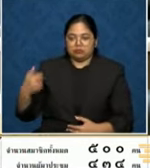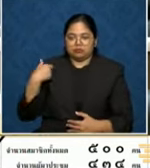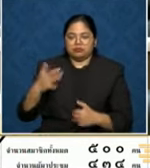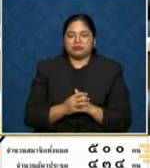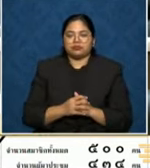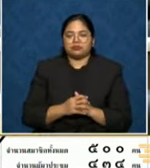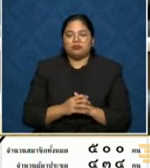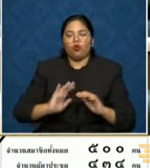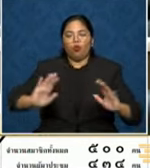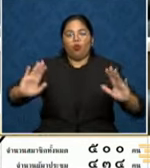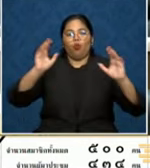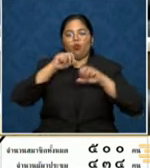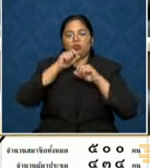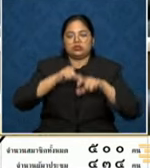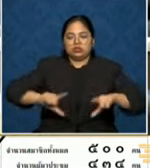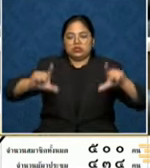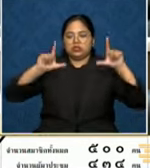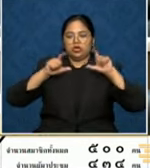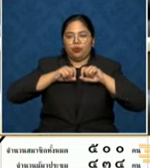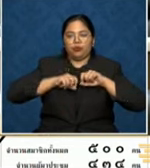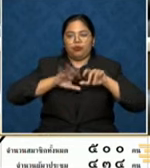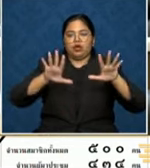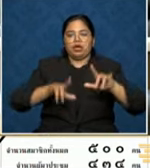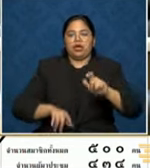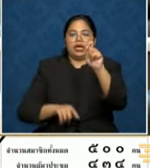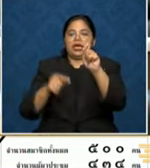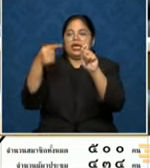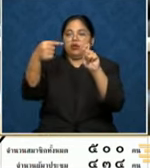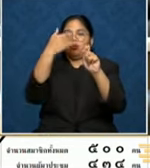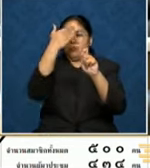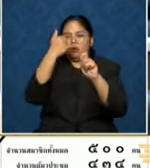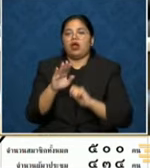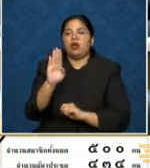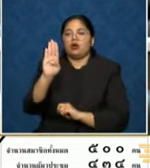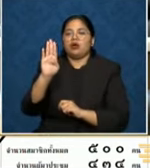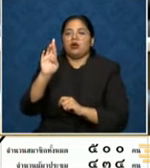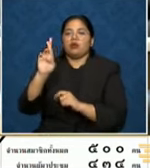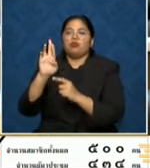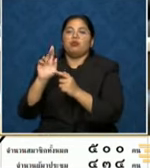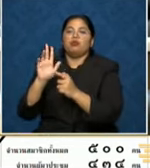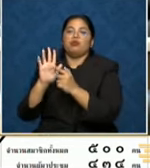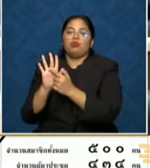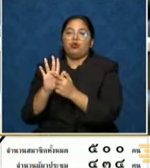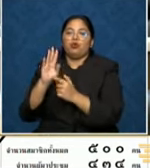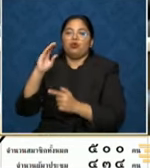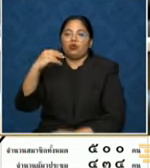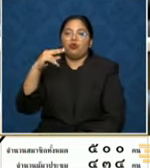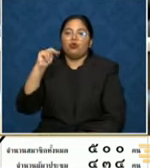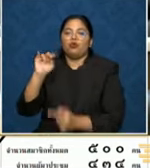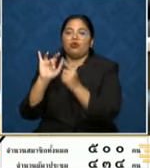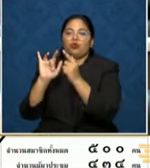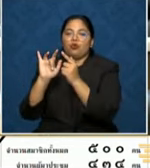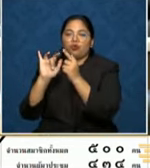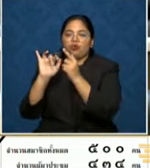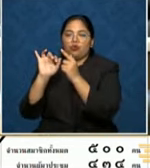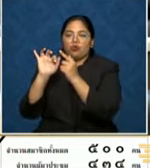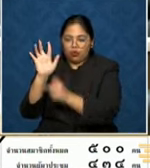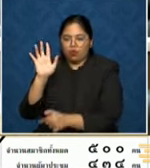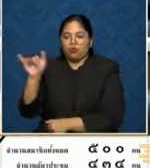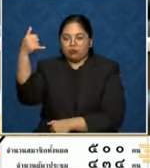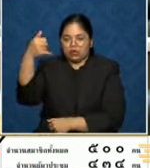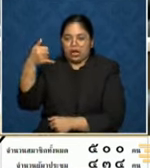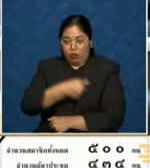านครับให้เกรดรัฐบาลในส่วนนี้ A ลบครับเพราะว่าบรูโน่มาเข้ามาช่วยครับท่านประธานครับปฏิรูปการศึกษาและ